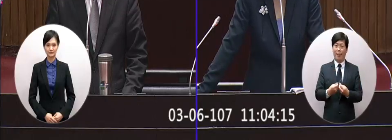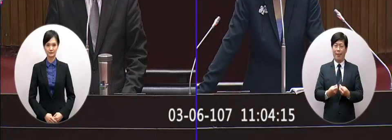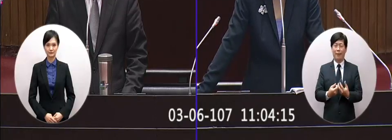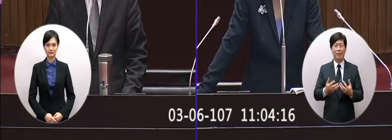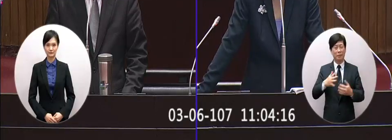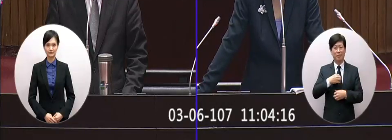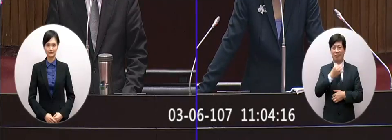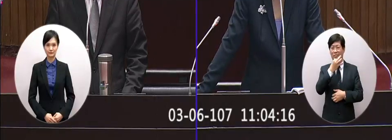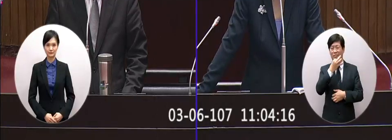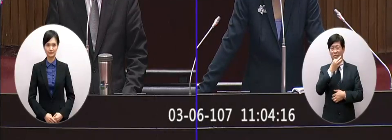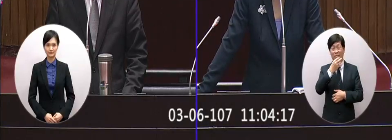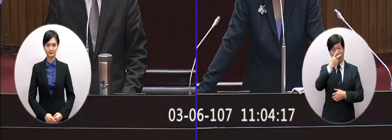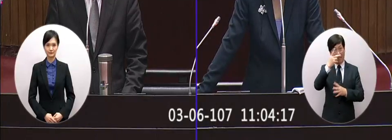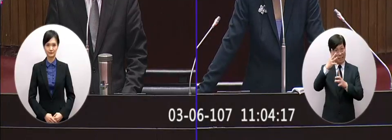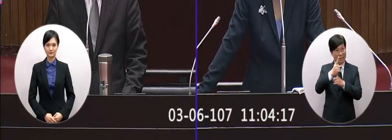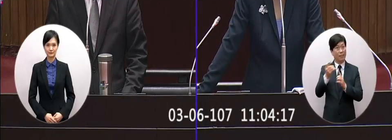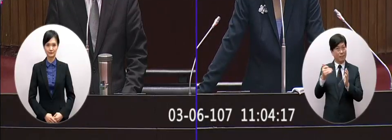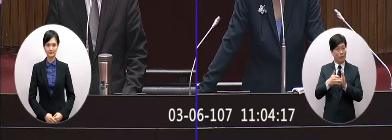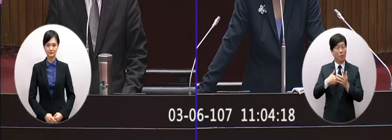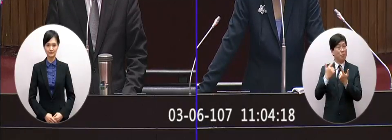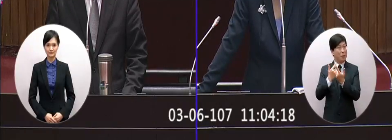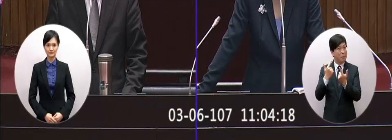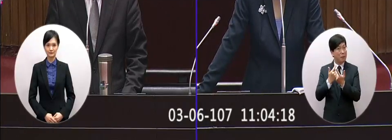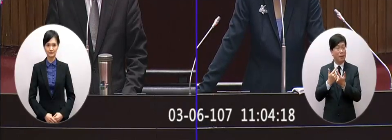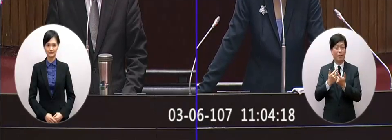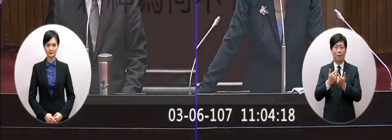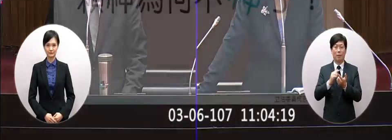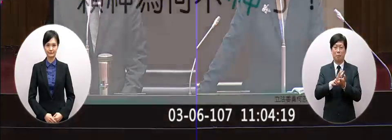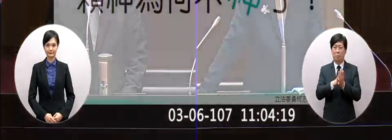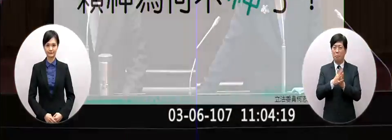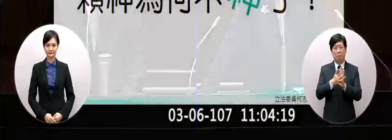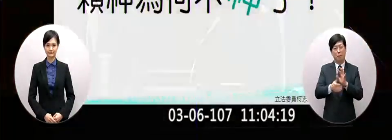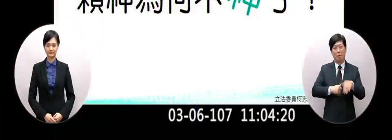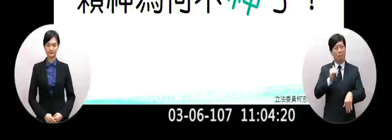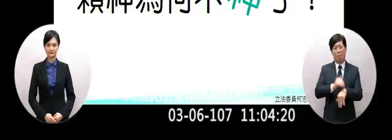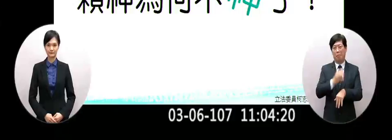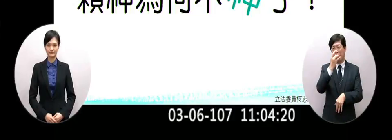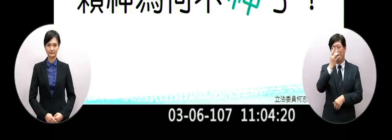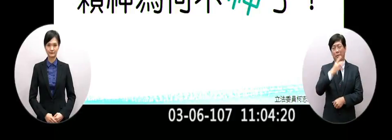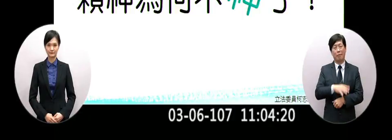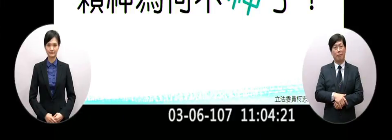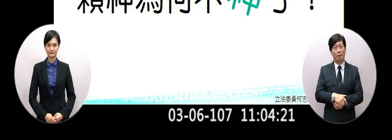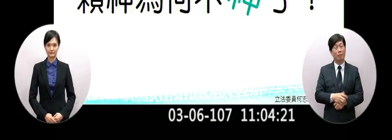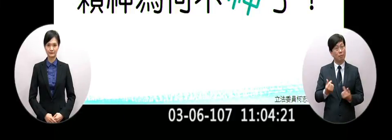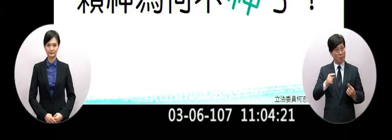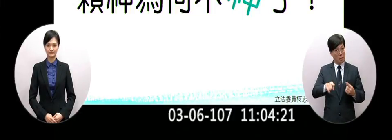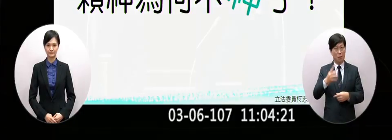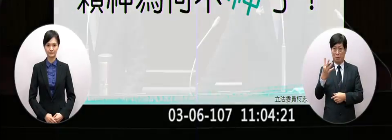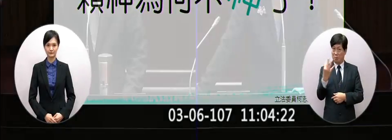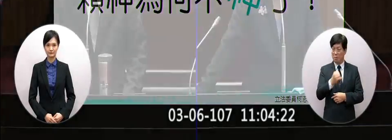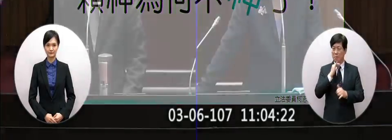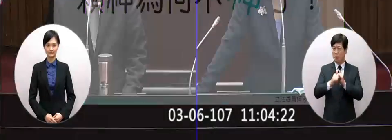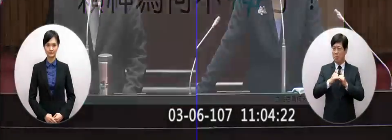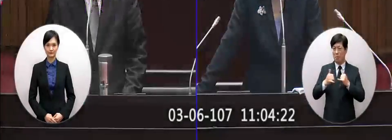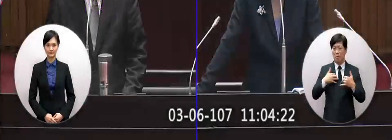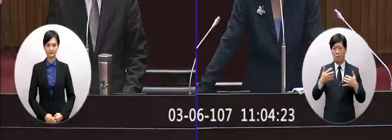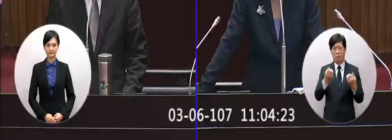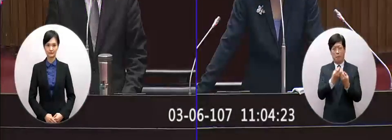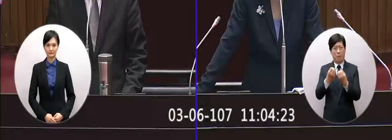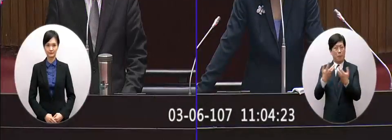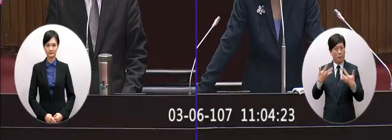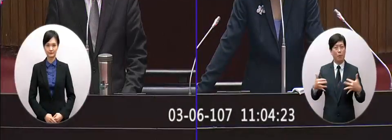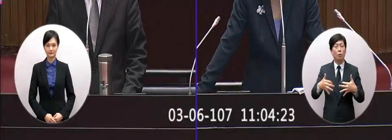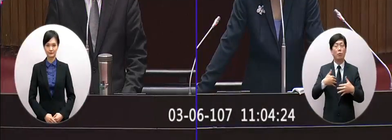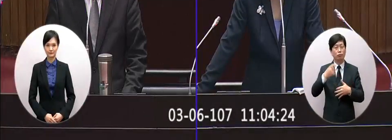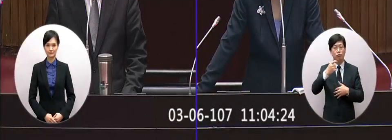以很多人就会说嘛，赖神到了我们台北来之后呢就不太神了。那这个部分呢大概就有几个社会的一个争议事件呢，我想我